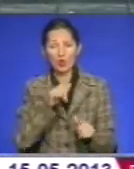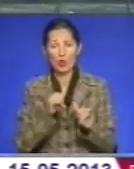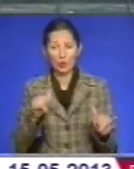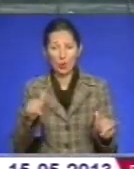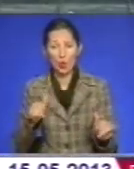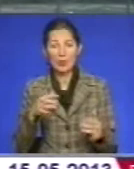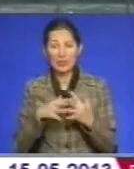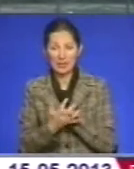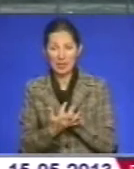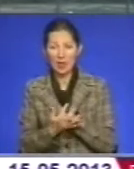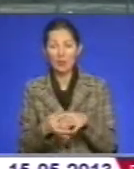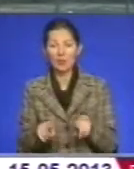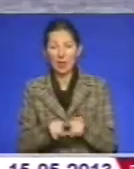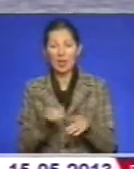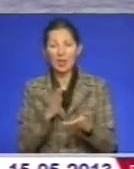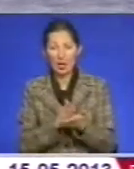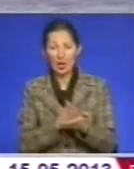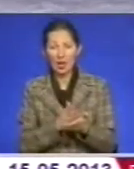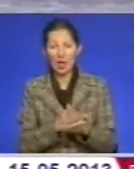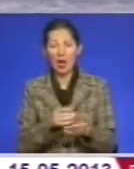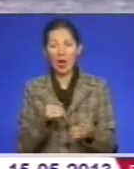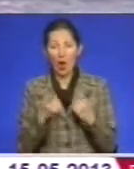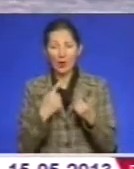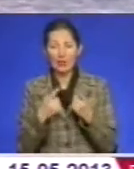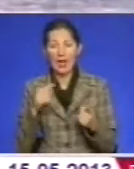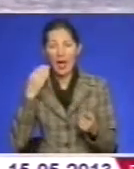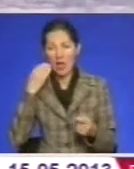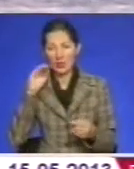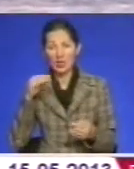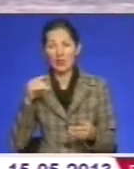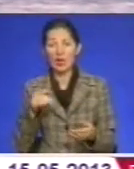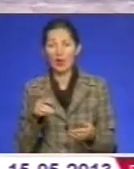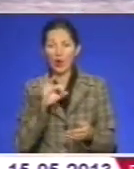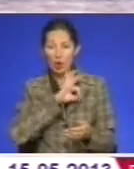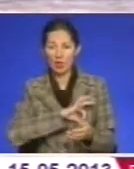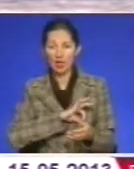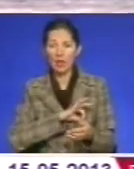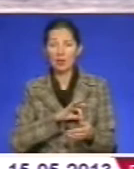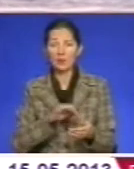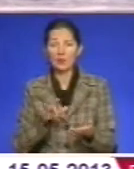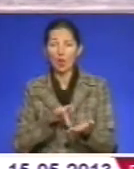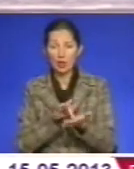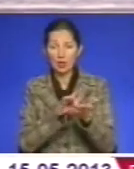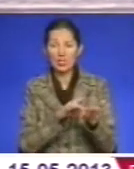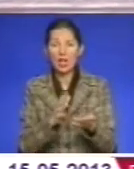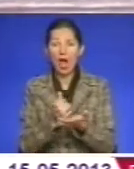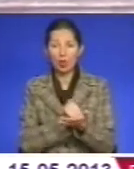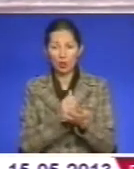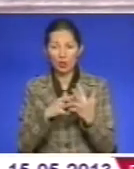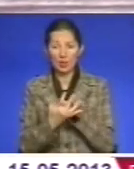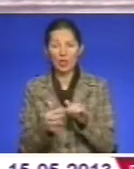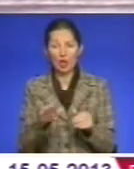на Тернопільщині є. Йдеться про ефективне використання рекреаційних і туристичних ресурсів сільських територій. Водночас